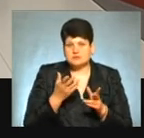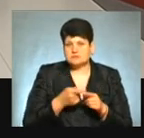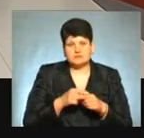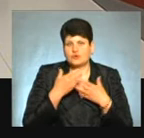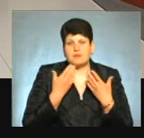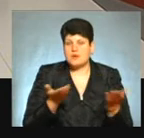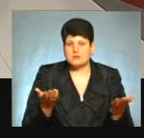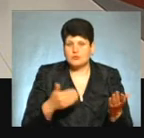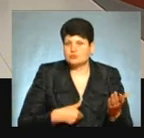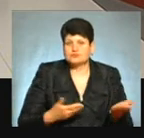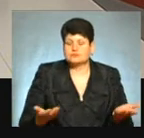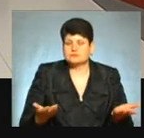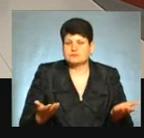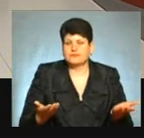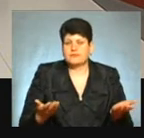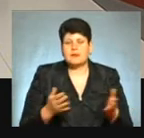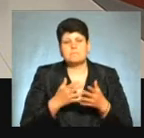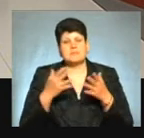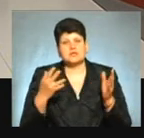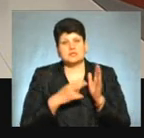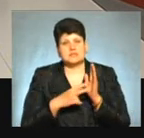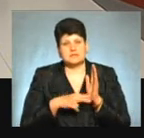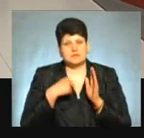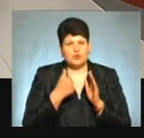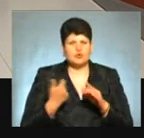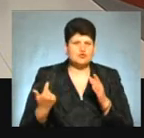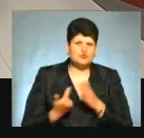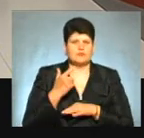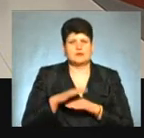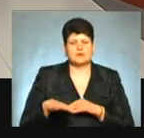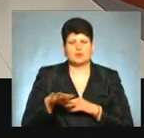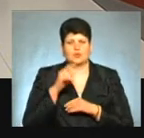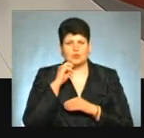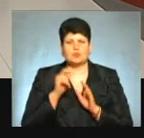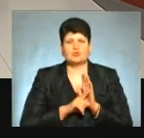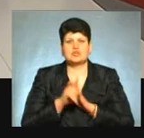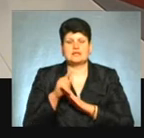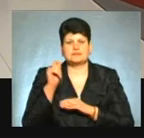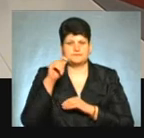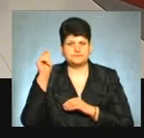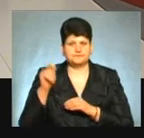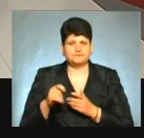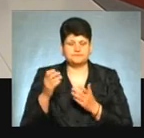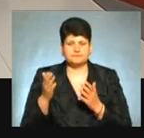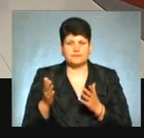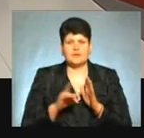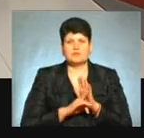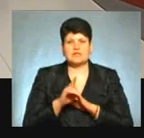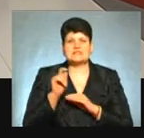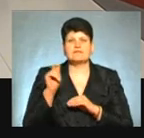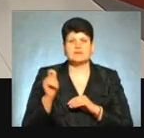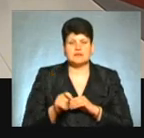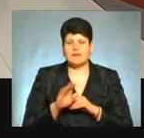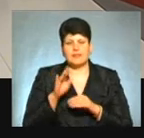минула. Більше ніж за 70 років знову на теренах України почалися воєнні дії, почалась